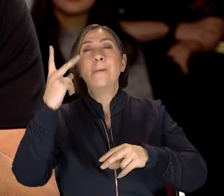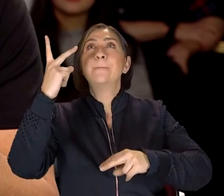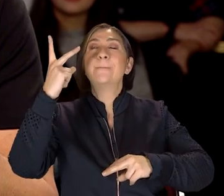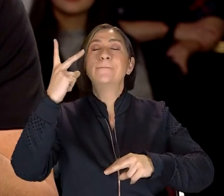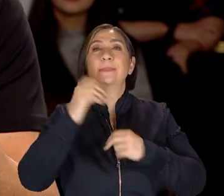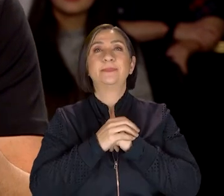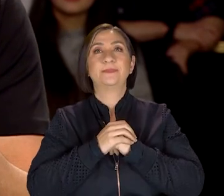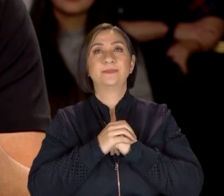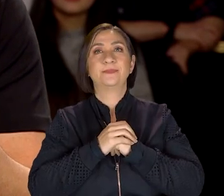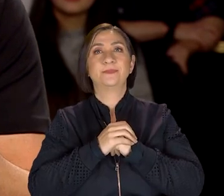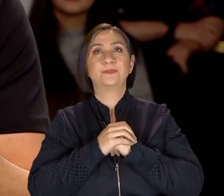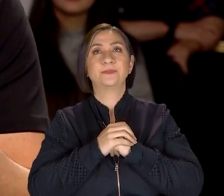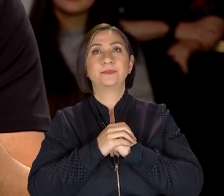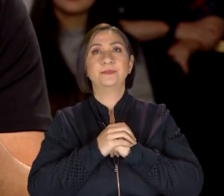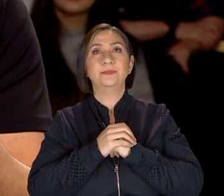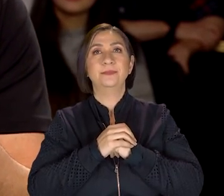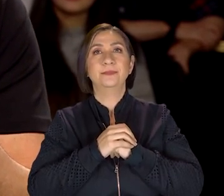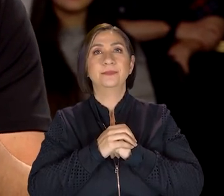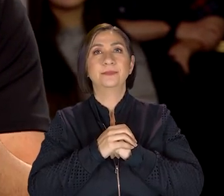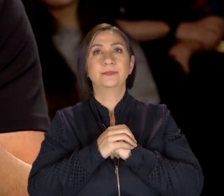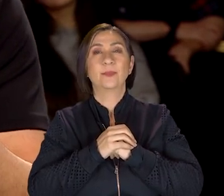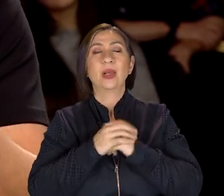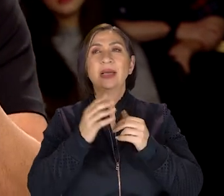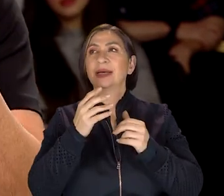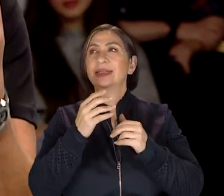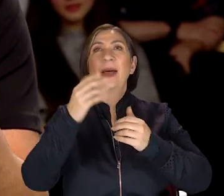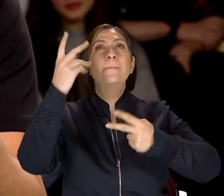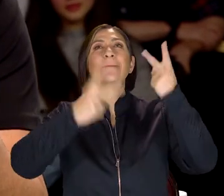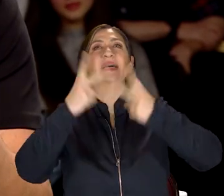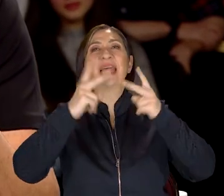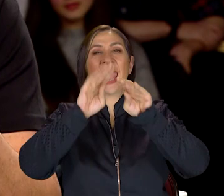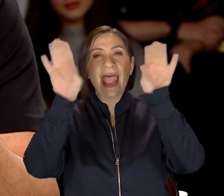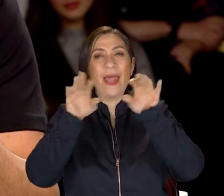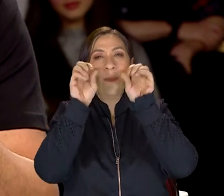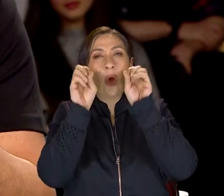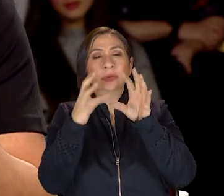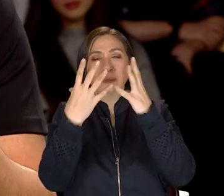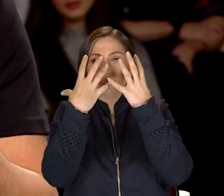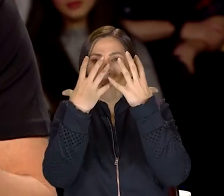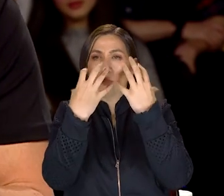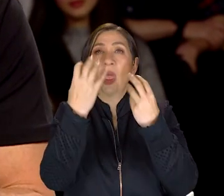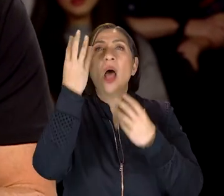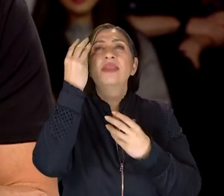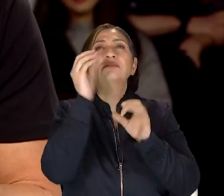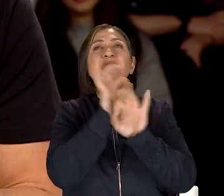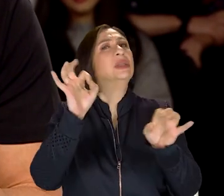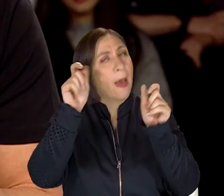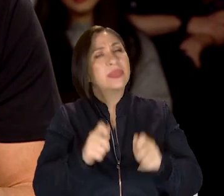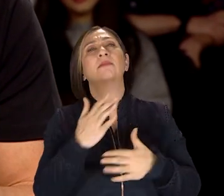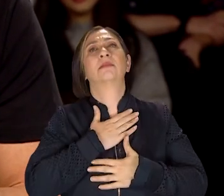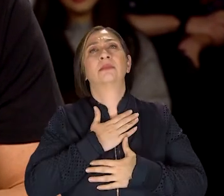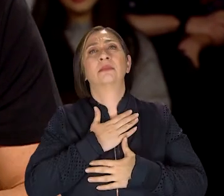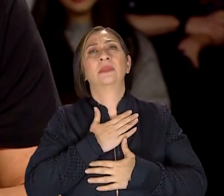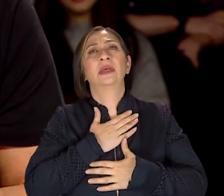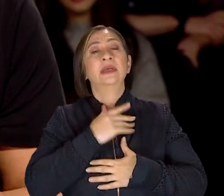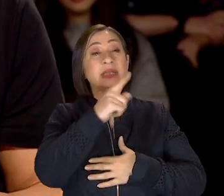bazı böyle bir hipnotiz olmuş gibi bazı şeyleri çok anlamsızca yaptık. Yani mesela